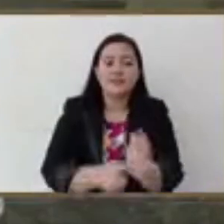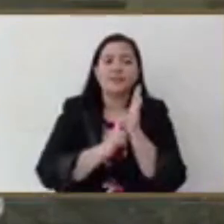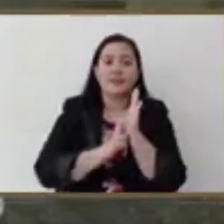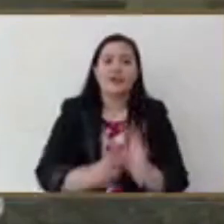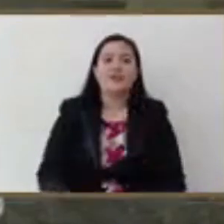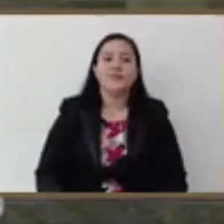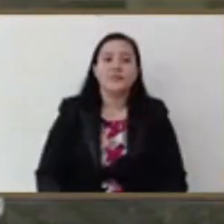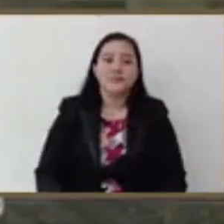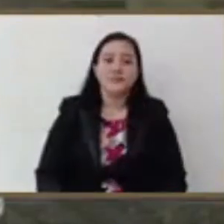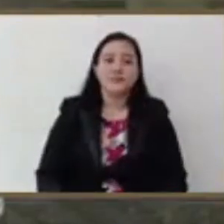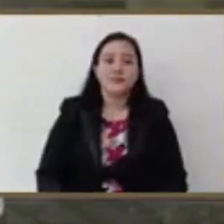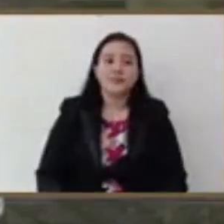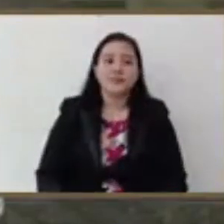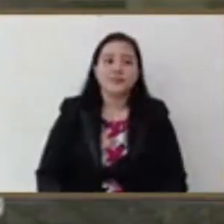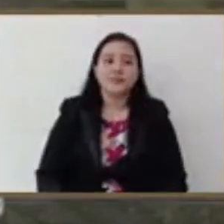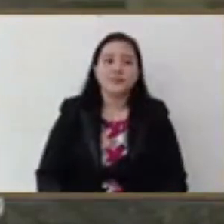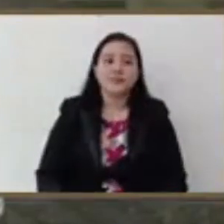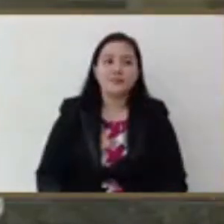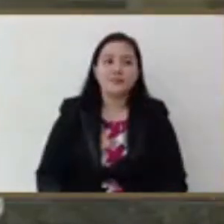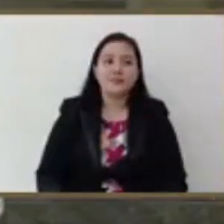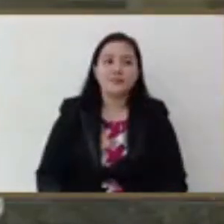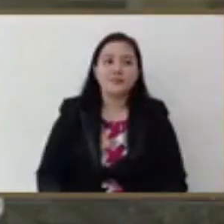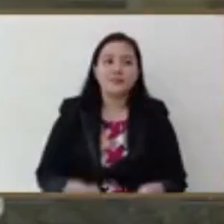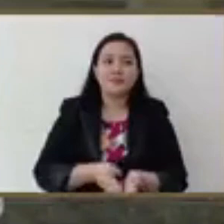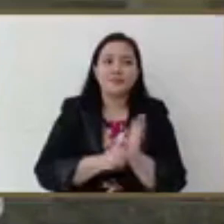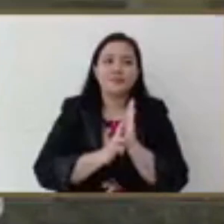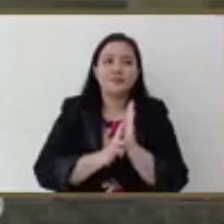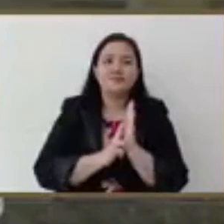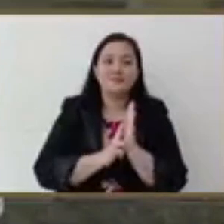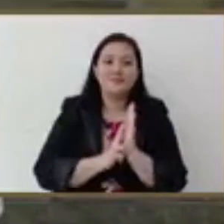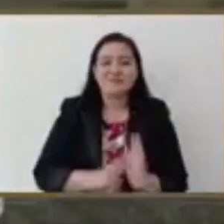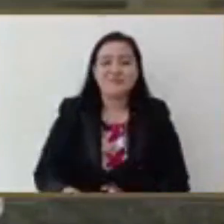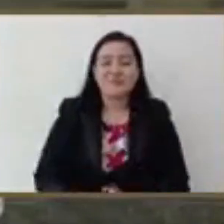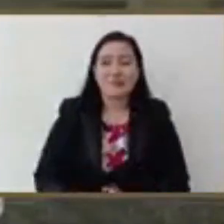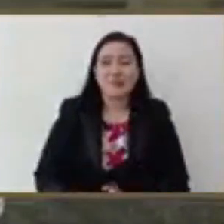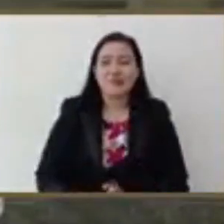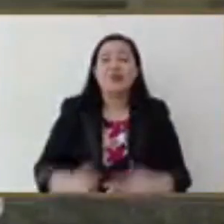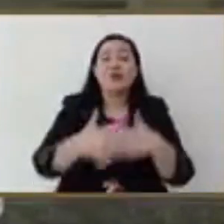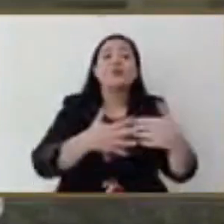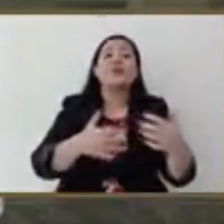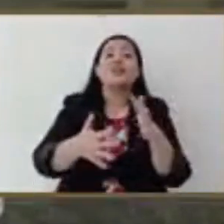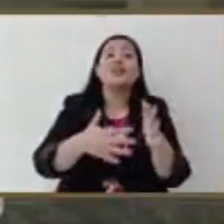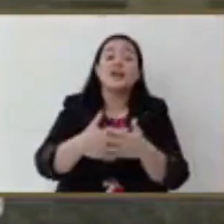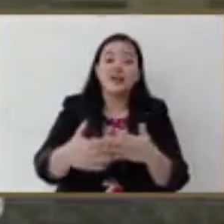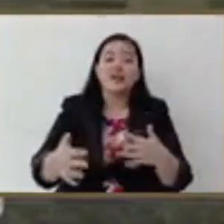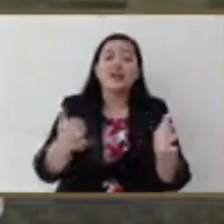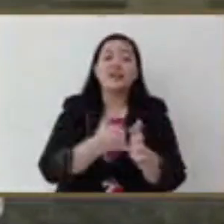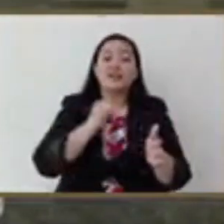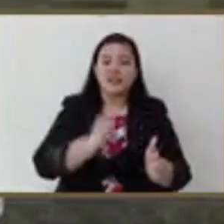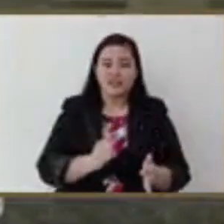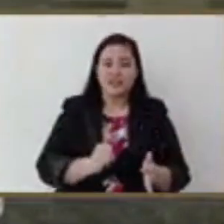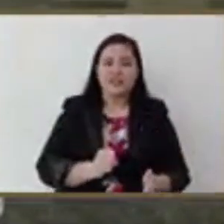papahintulutan. Ang anumang bagay maging position man yan or possession man